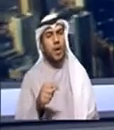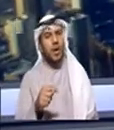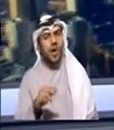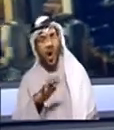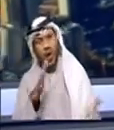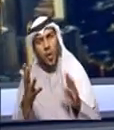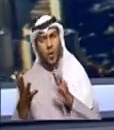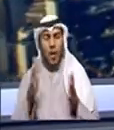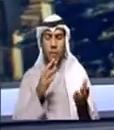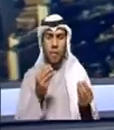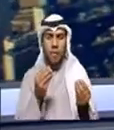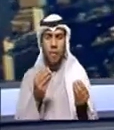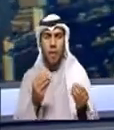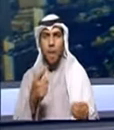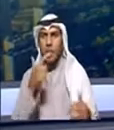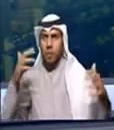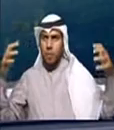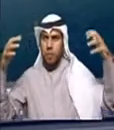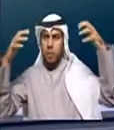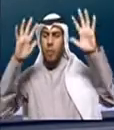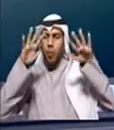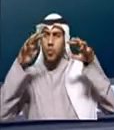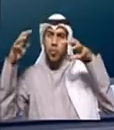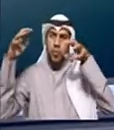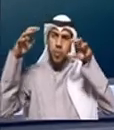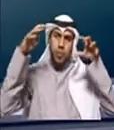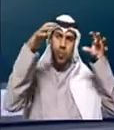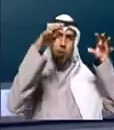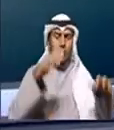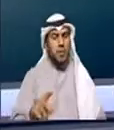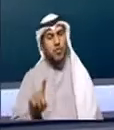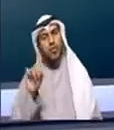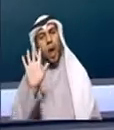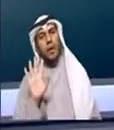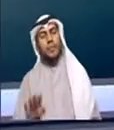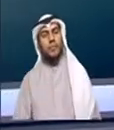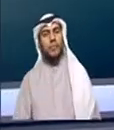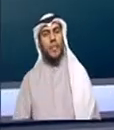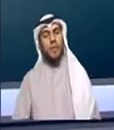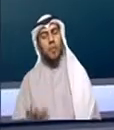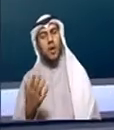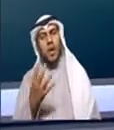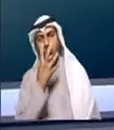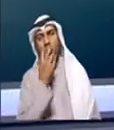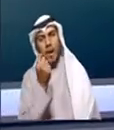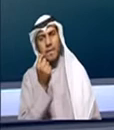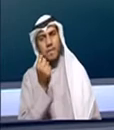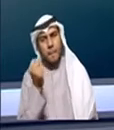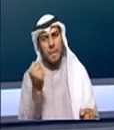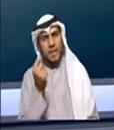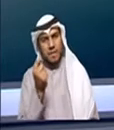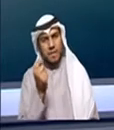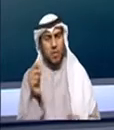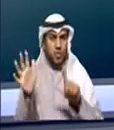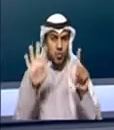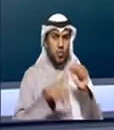بوجه العام وعبور السحب ايضا راح يستمر ويعني بدنا الله لكن متوقع ان تتراجع درجات الحراره شويه مع نهايه الاسبوع المقبل